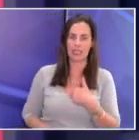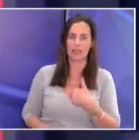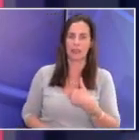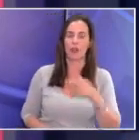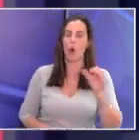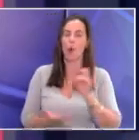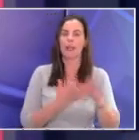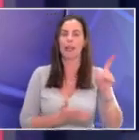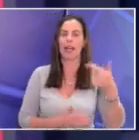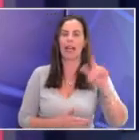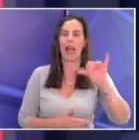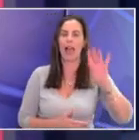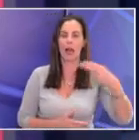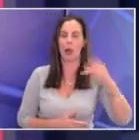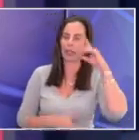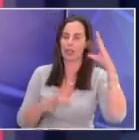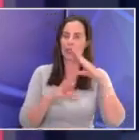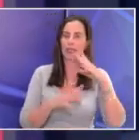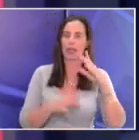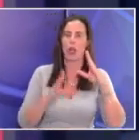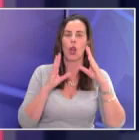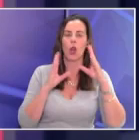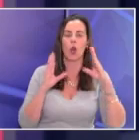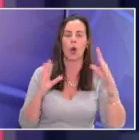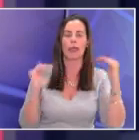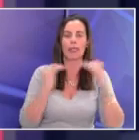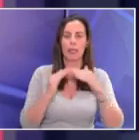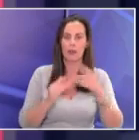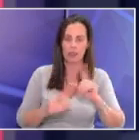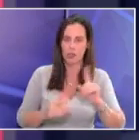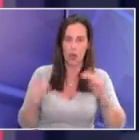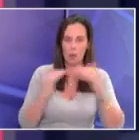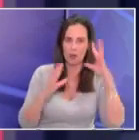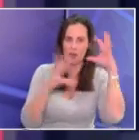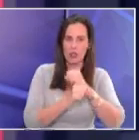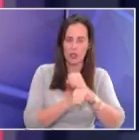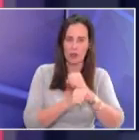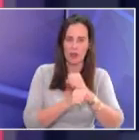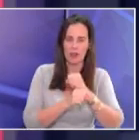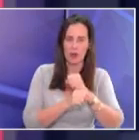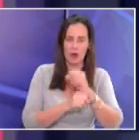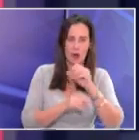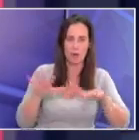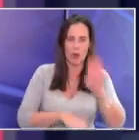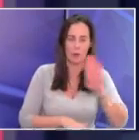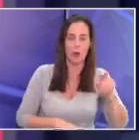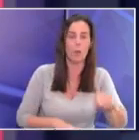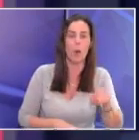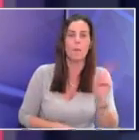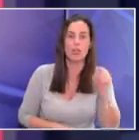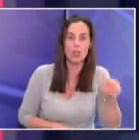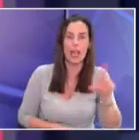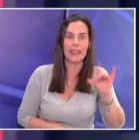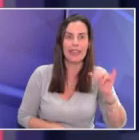הוא פיטר אותה כי היא לא התאימה לאג'נדה של ממשלת רבין. פה זה לא מתאים לאג'נדה של ממשלת נתניהו. פה זה מישהי